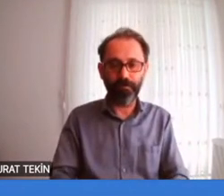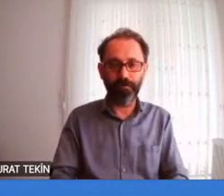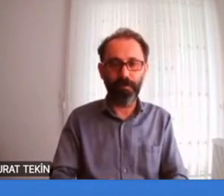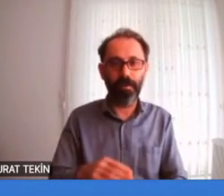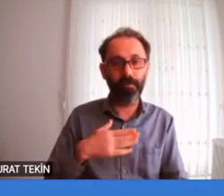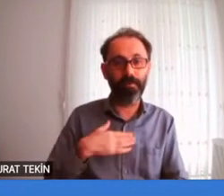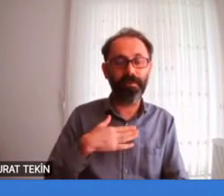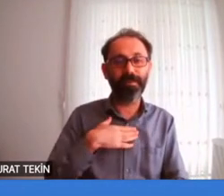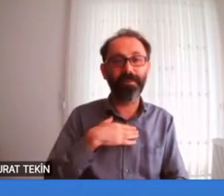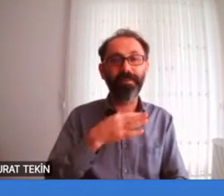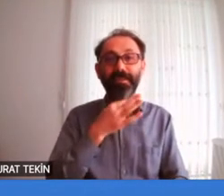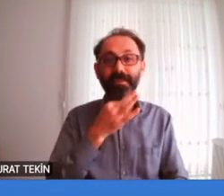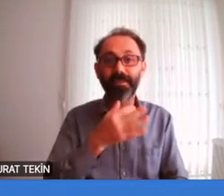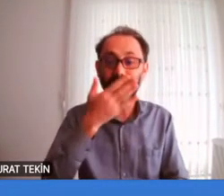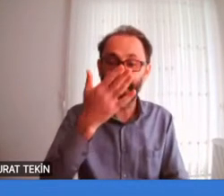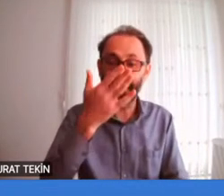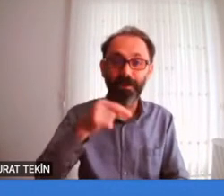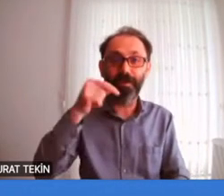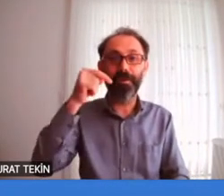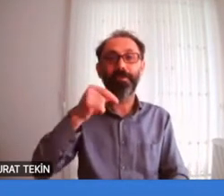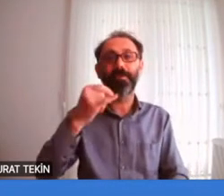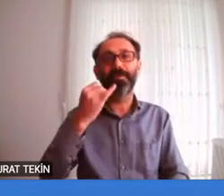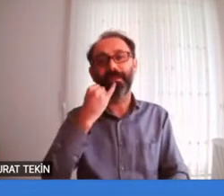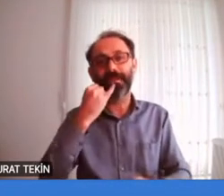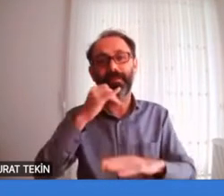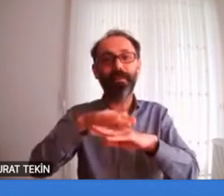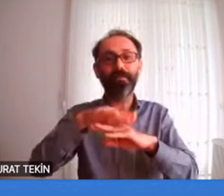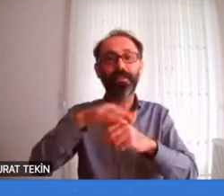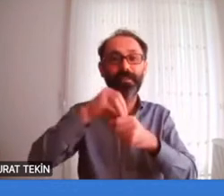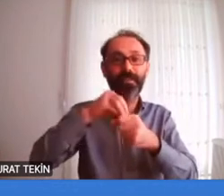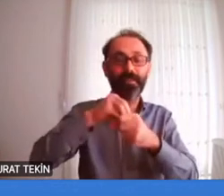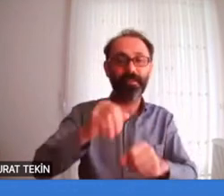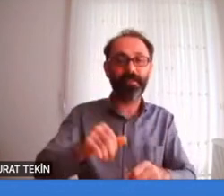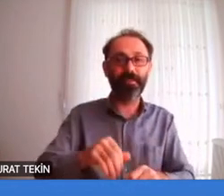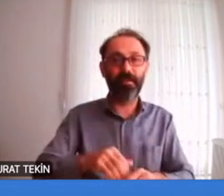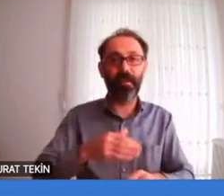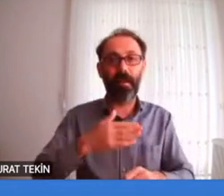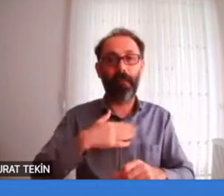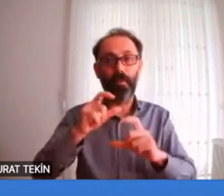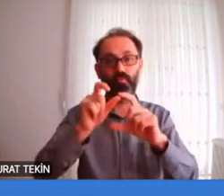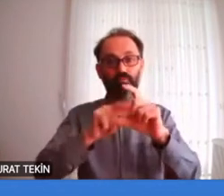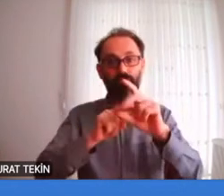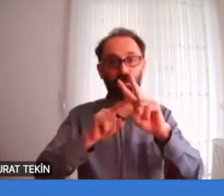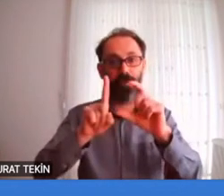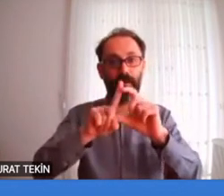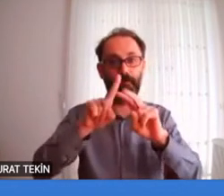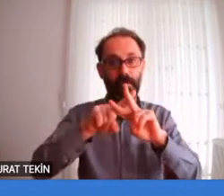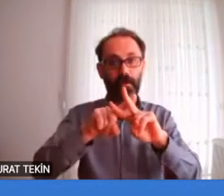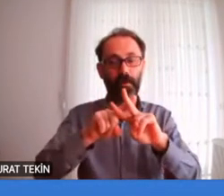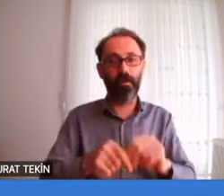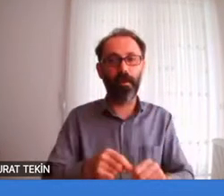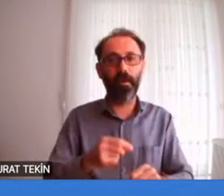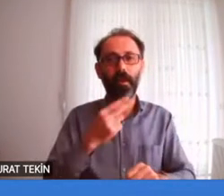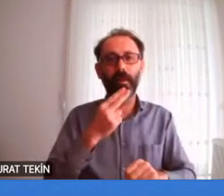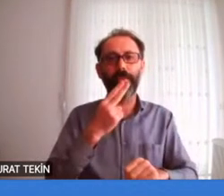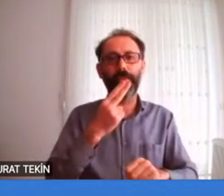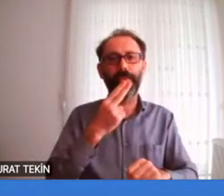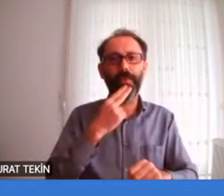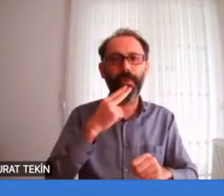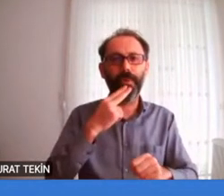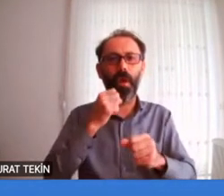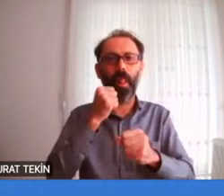Öncelikle çok teşekkür ederiz bizi böyle bir yerde ağırladığınız için. Ben Sevda Altıoğlu, Kadın Golbol Milli Takım